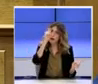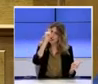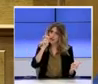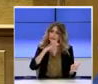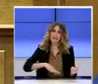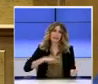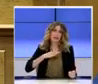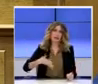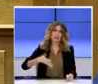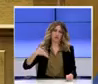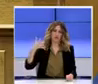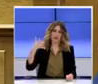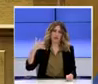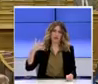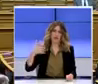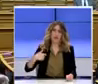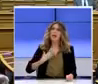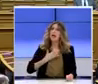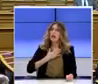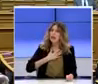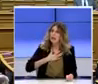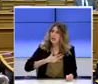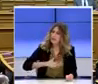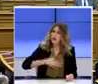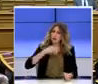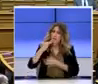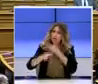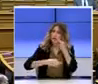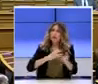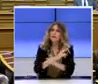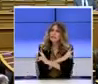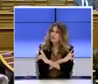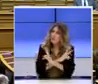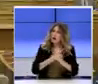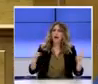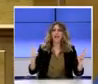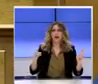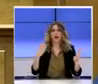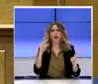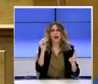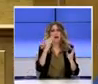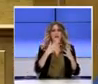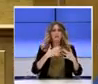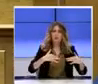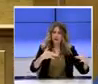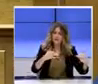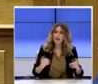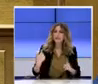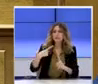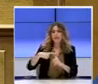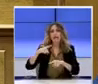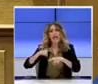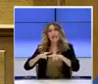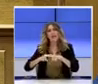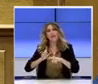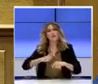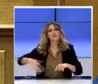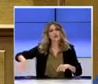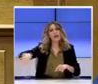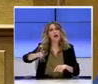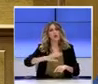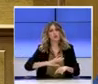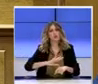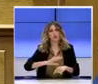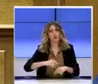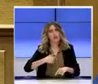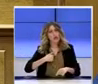Και θέλω να είμαι απόλυτα ξεκάθαρος απέναντι στους βουλευτές και στον ελληνικό λαό που μας παρακολουθεί. Έχω βαθιά